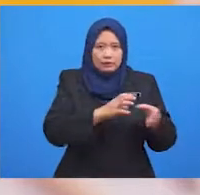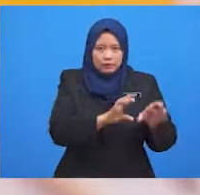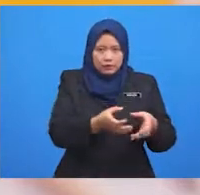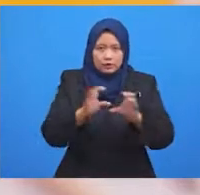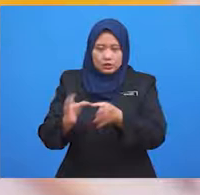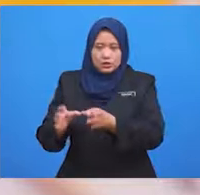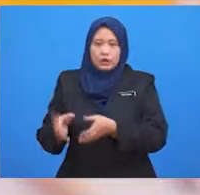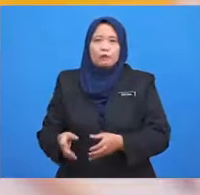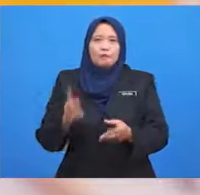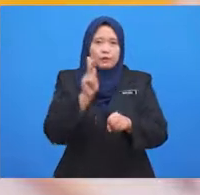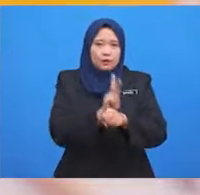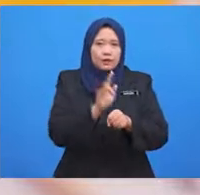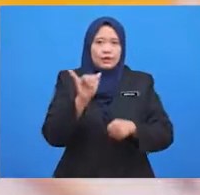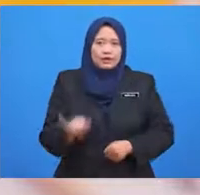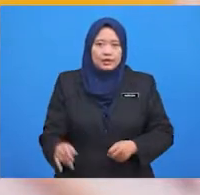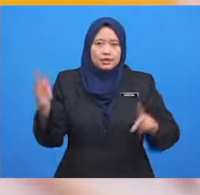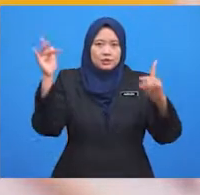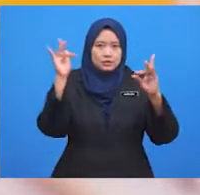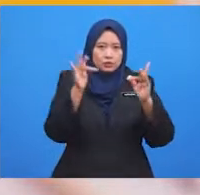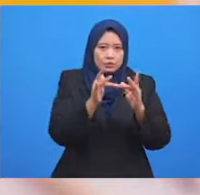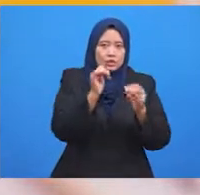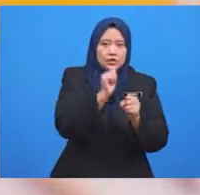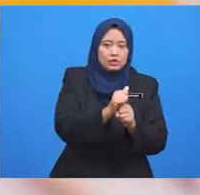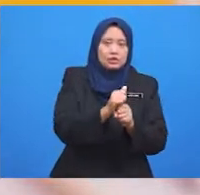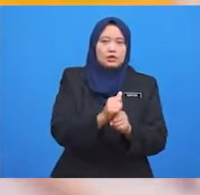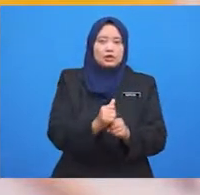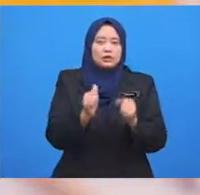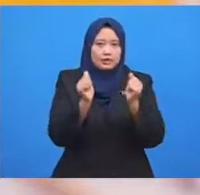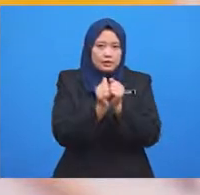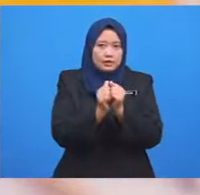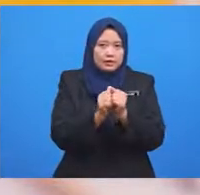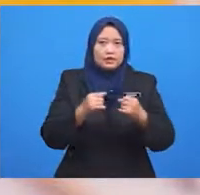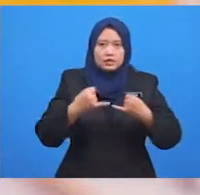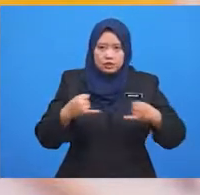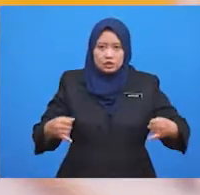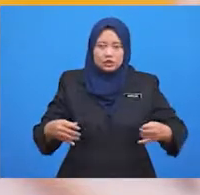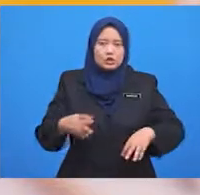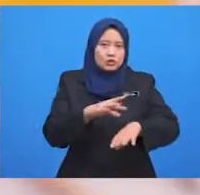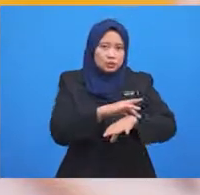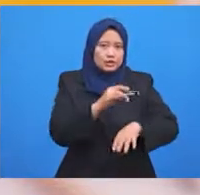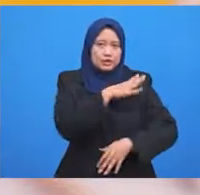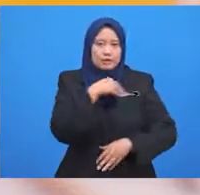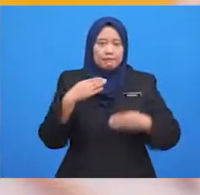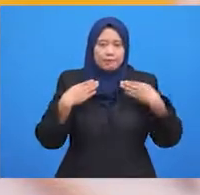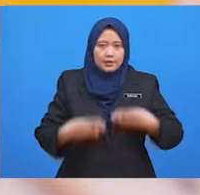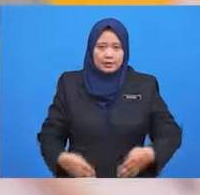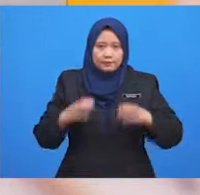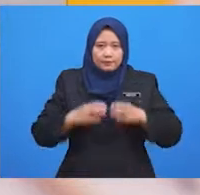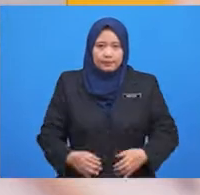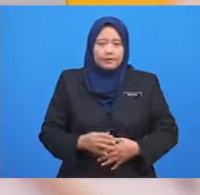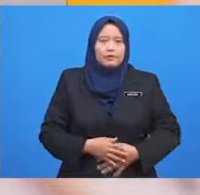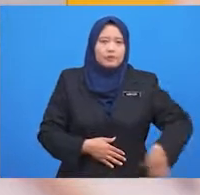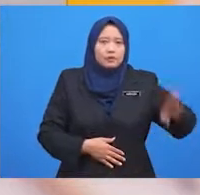perkhidmatan dan produk yang sesuai dengan jenis kulit badan pelanggan. 5. Menyatakan